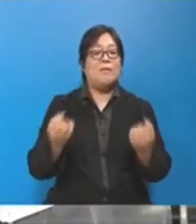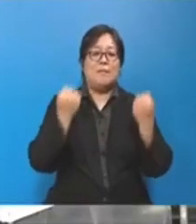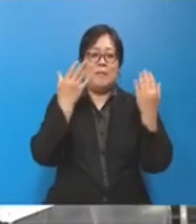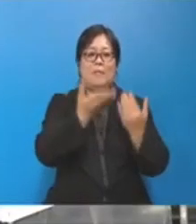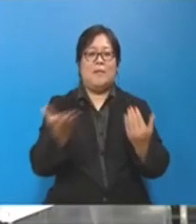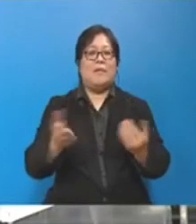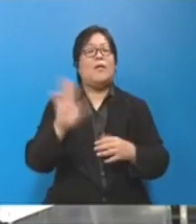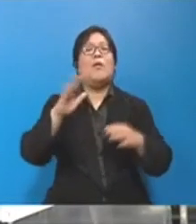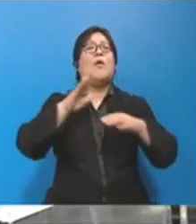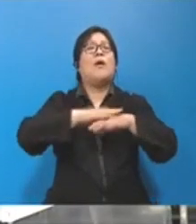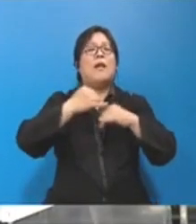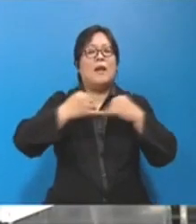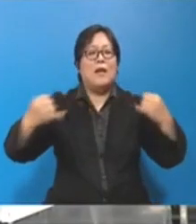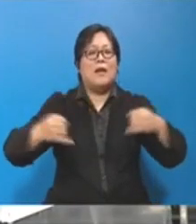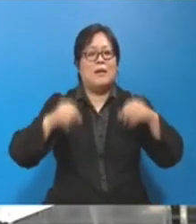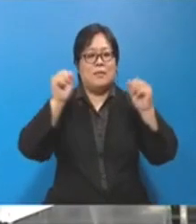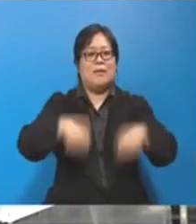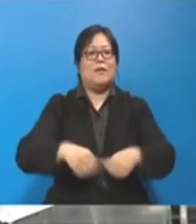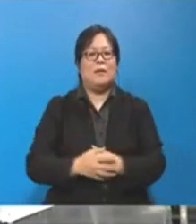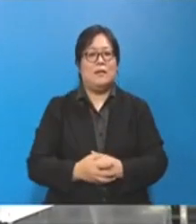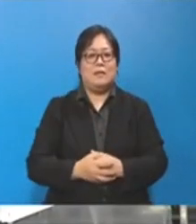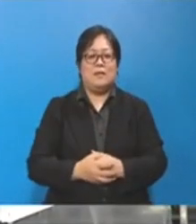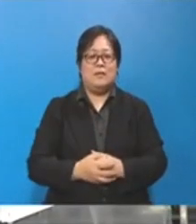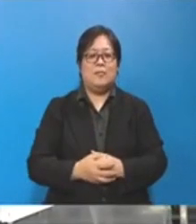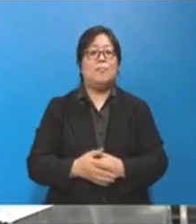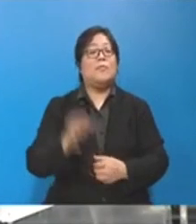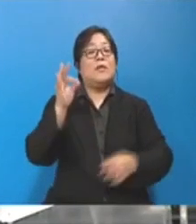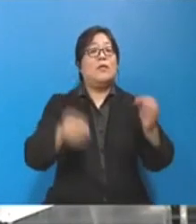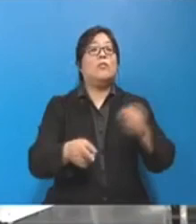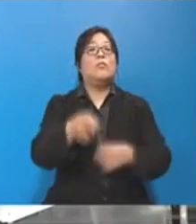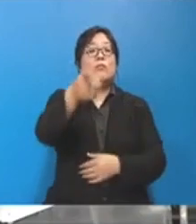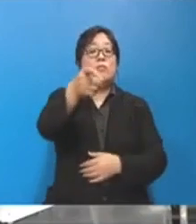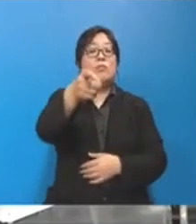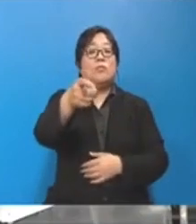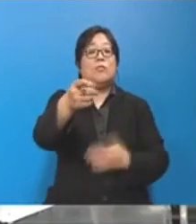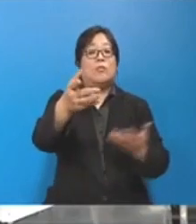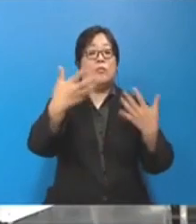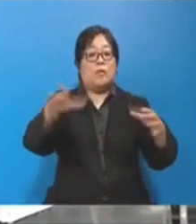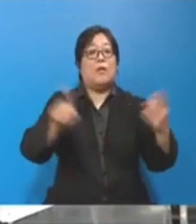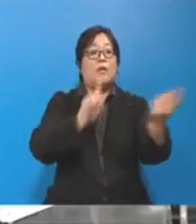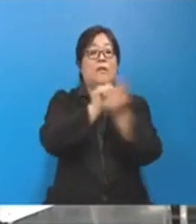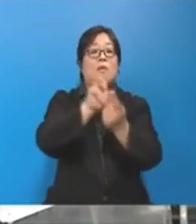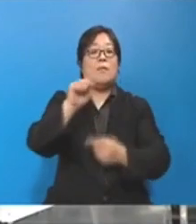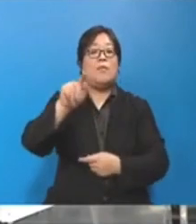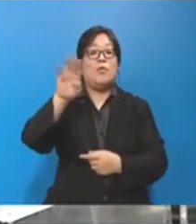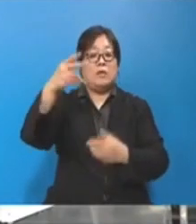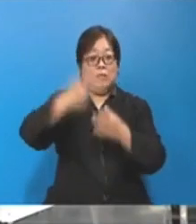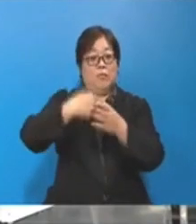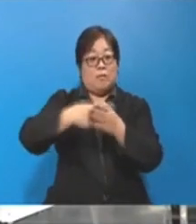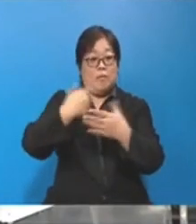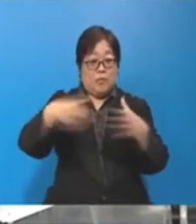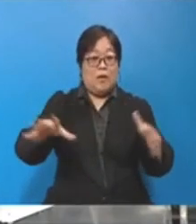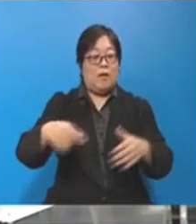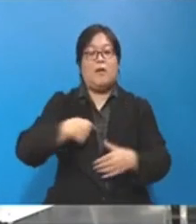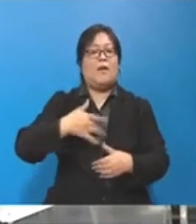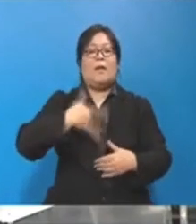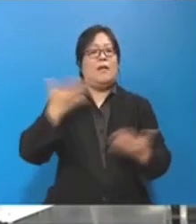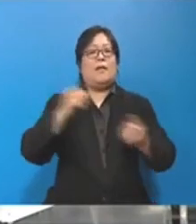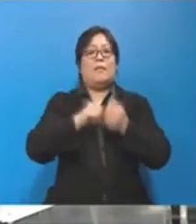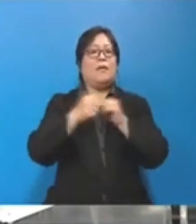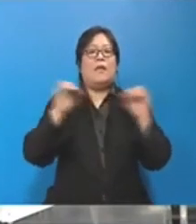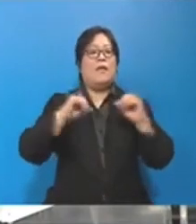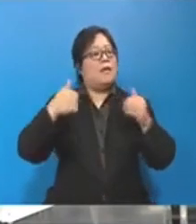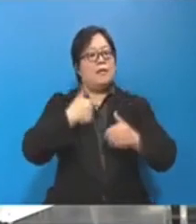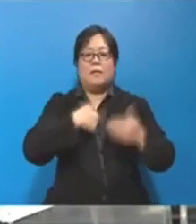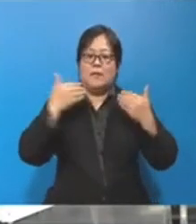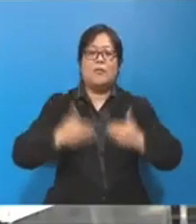banyak benar online Adek besok kalau YouTube dah bertemu dgn visited bulan sangat ada masalah